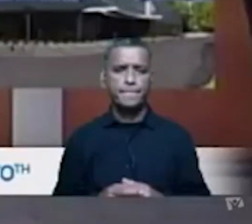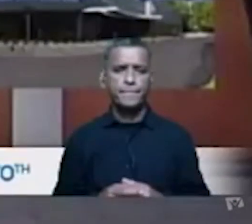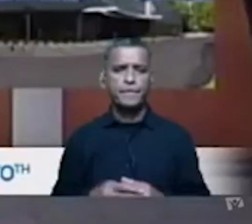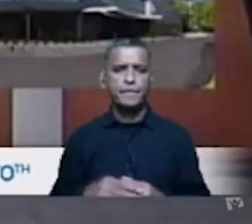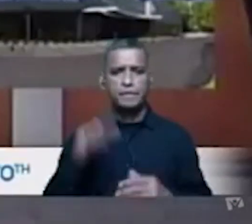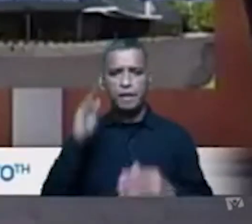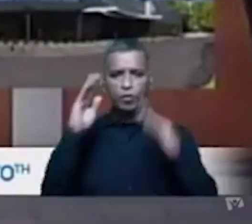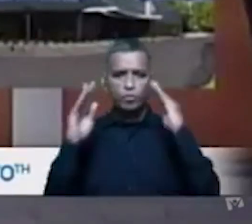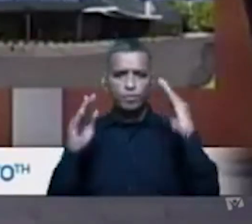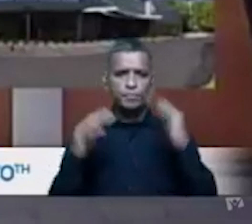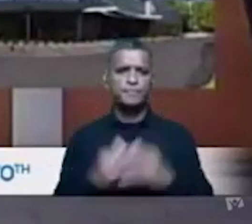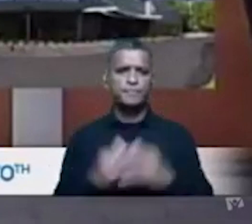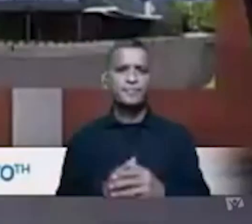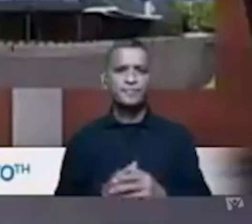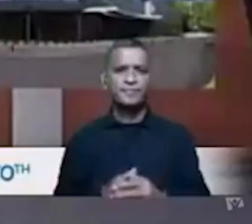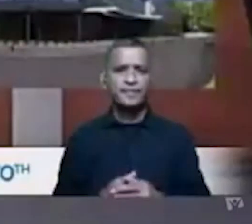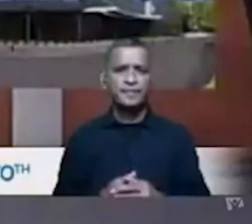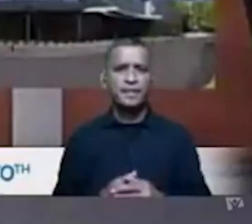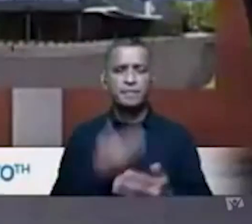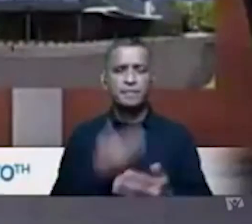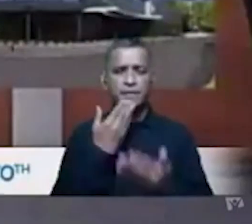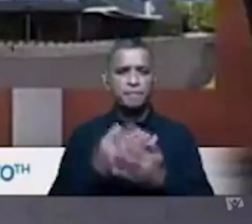Selamat malam, selamat hari Sabat